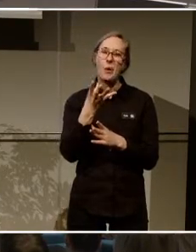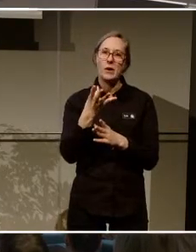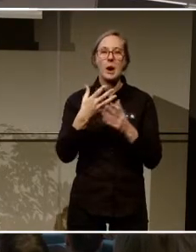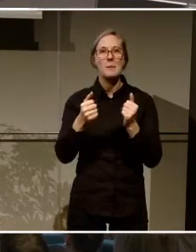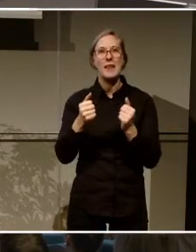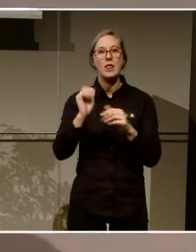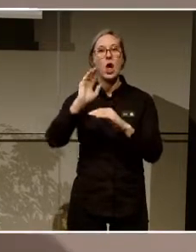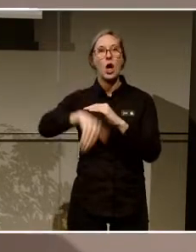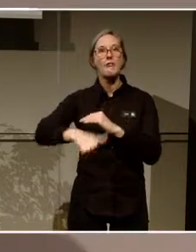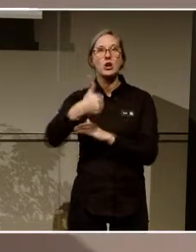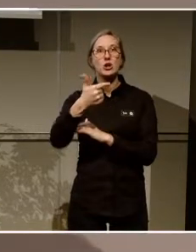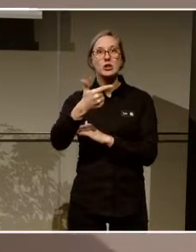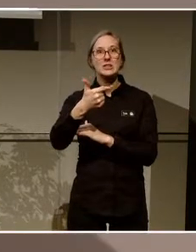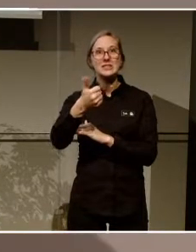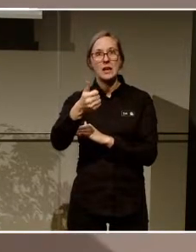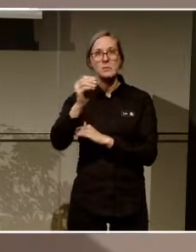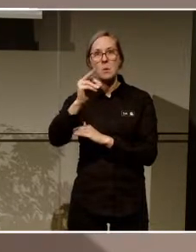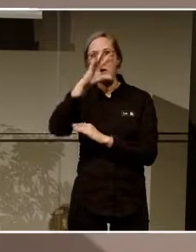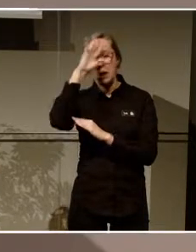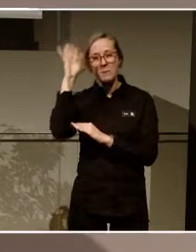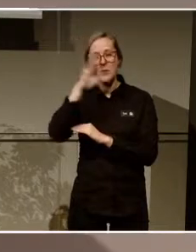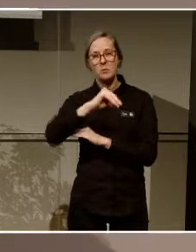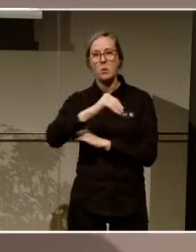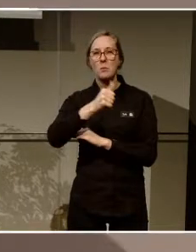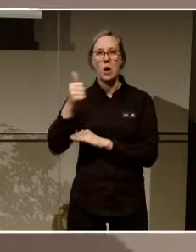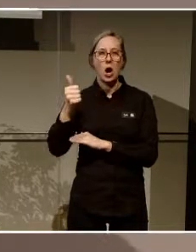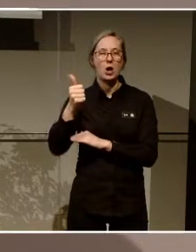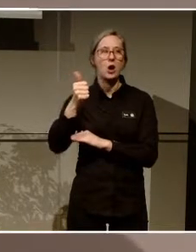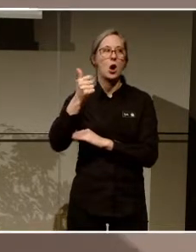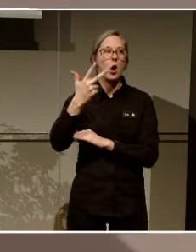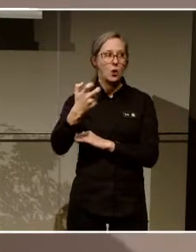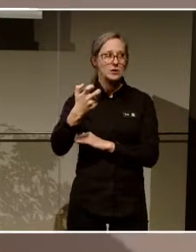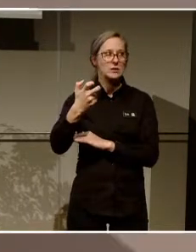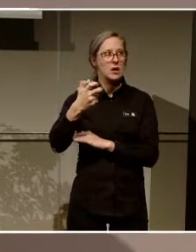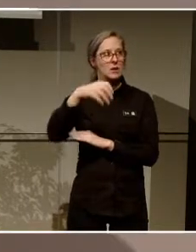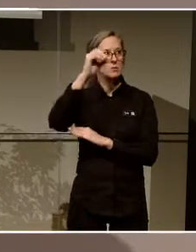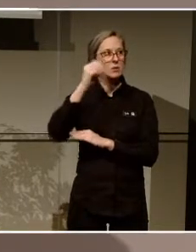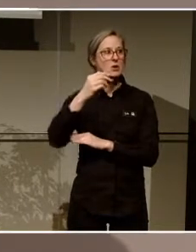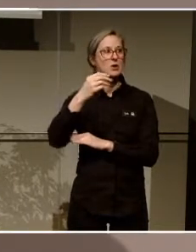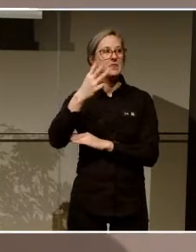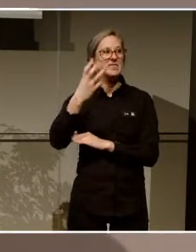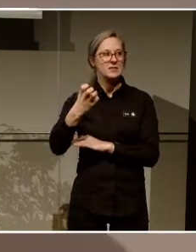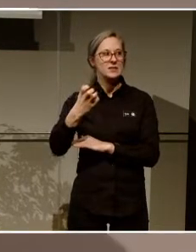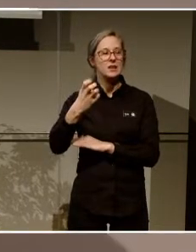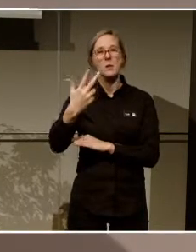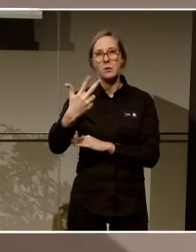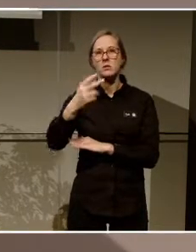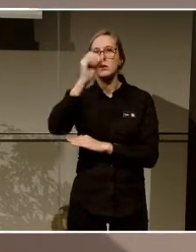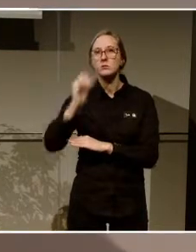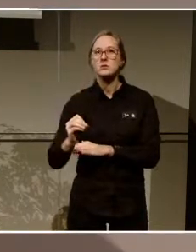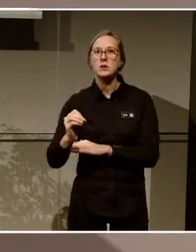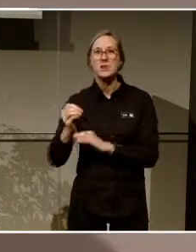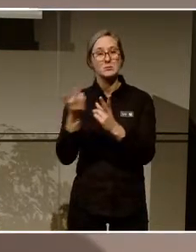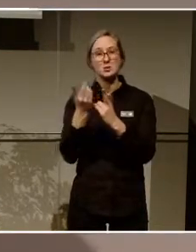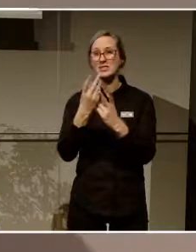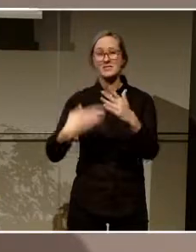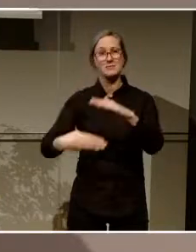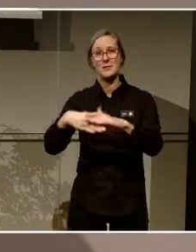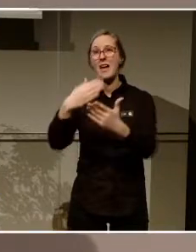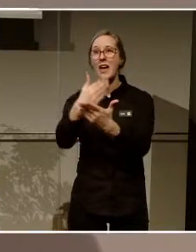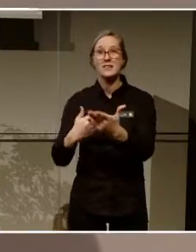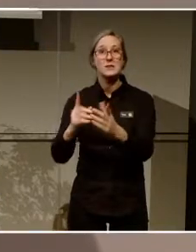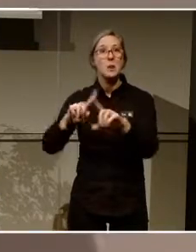av de över 76 som överhuvudtaget använder internet i en mobiltelefon. Så där når vi inte ens hälften om vi till exempel tar fram